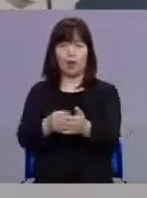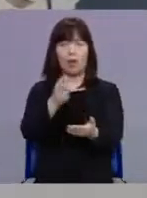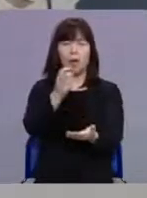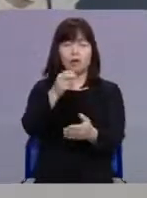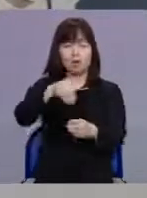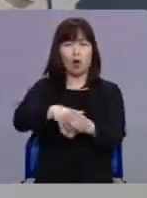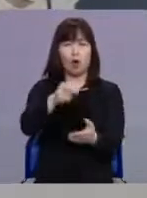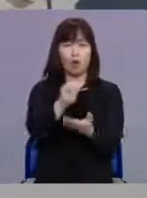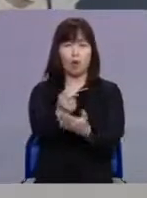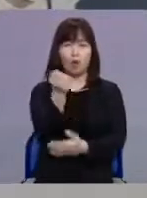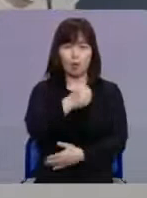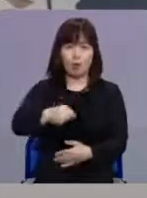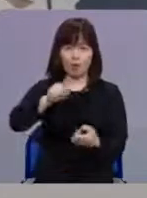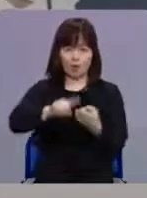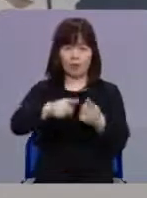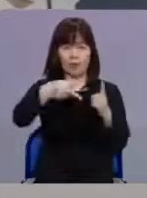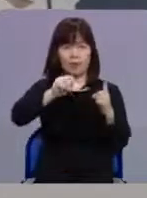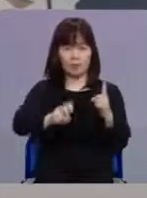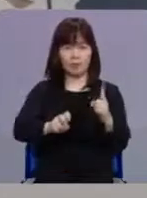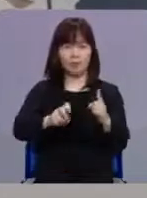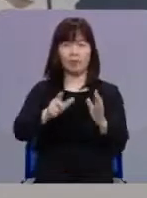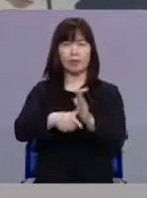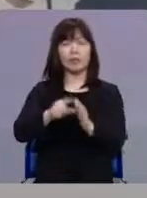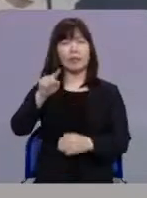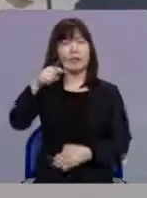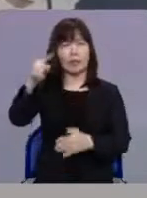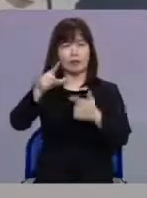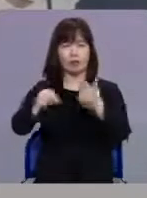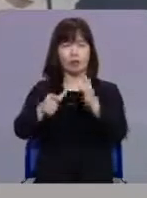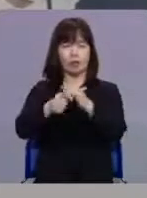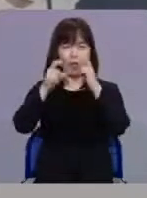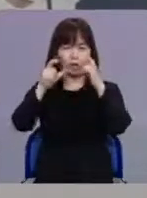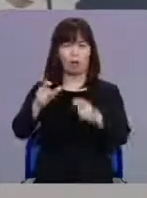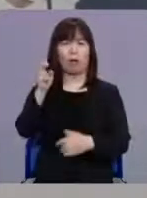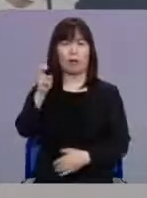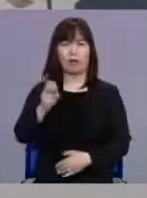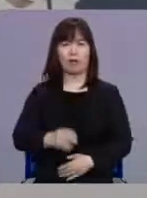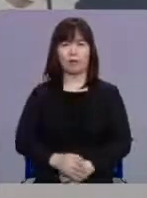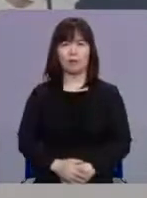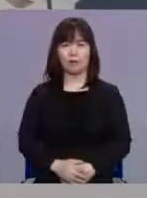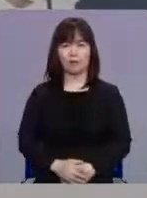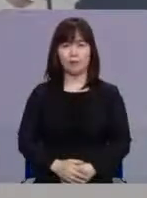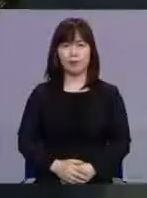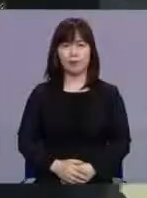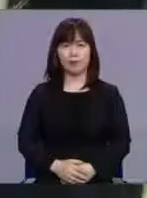사건에 대한 1심 선고는 다음달 내려 질 전망입니다 박웅 기자입니다